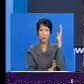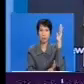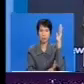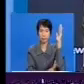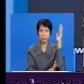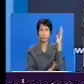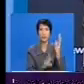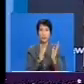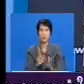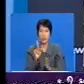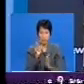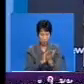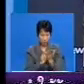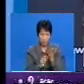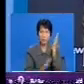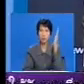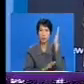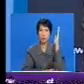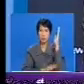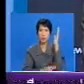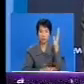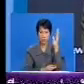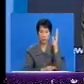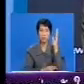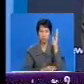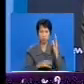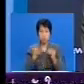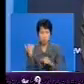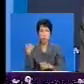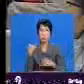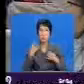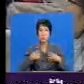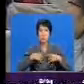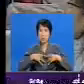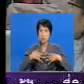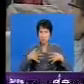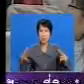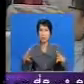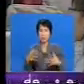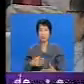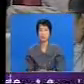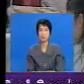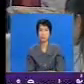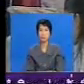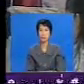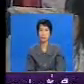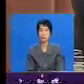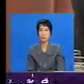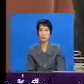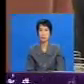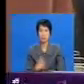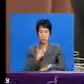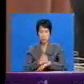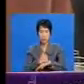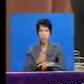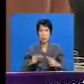ทั้งสื่อเองค่ะที่ทำข่าวในพื้นที่ภาคใต้นั้นต้องประสบกับความเสี่ยงอย่างสูงนายสาธิตวงหนองเตยรัฐมนตรีประจำสำนักนาย